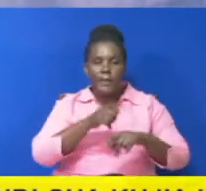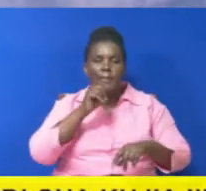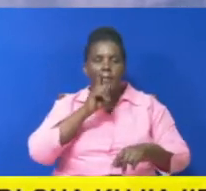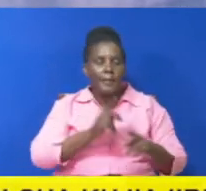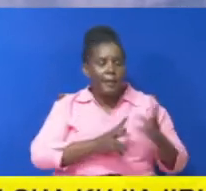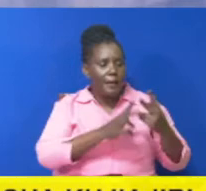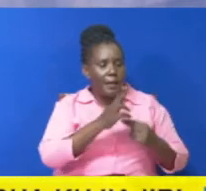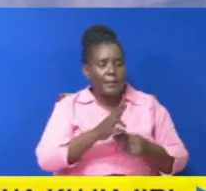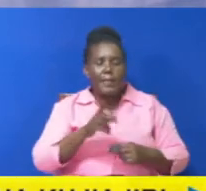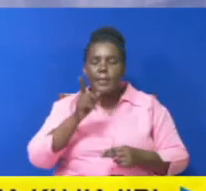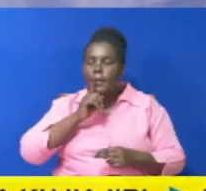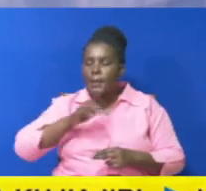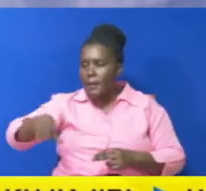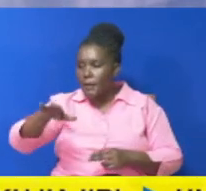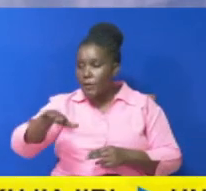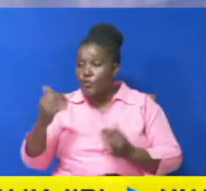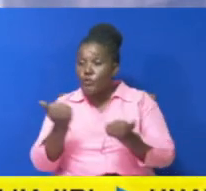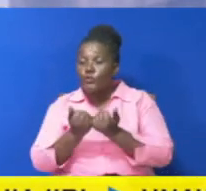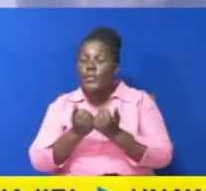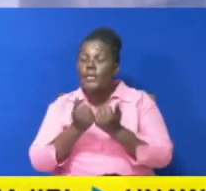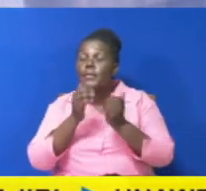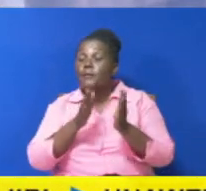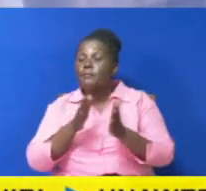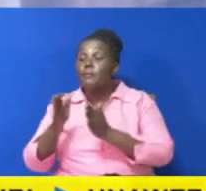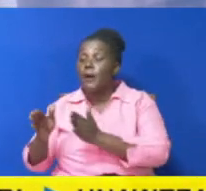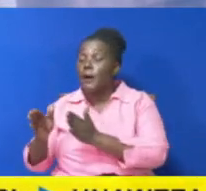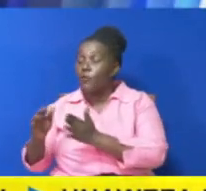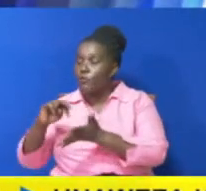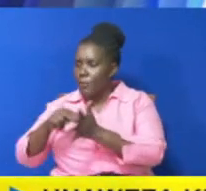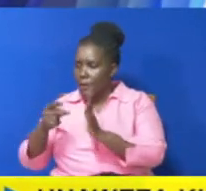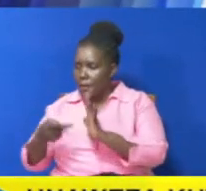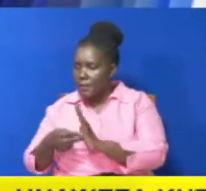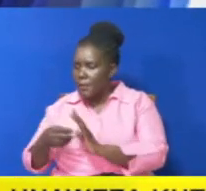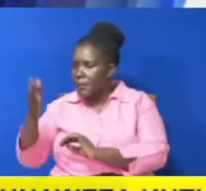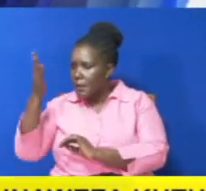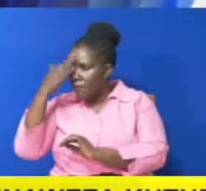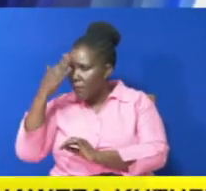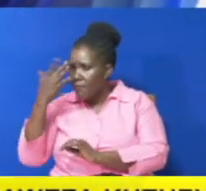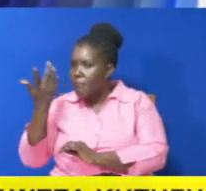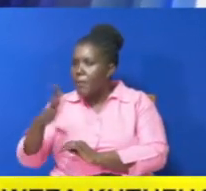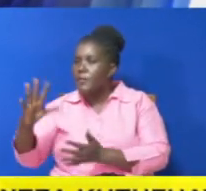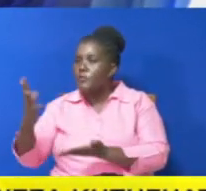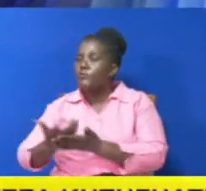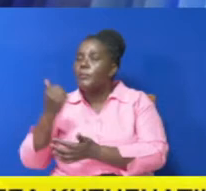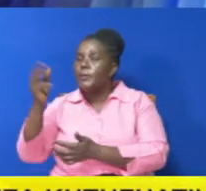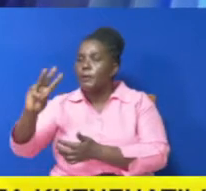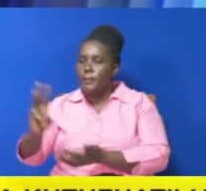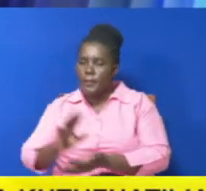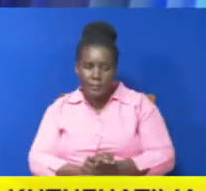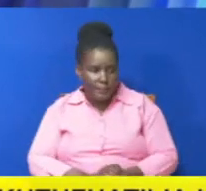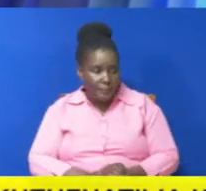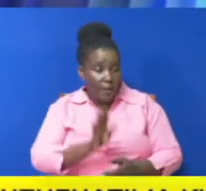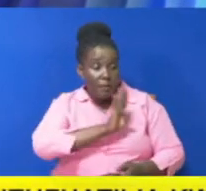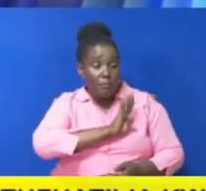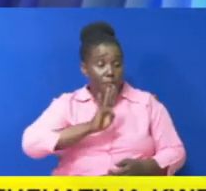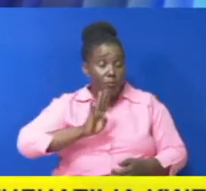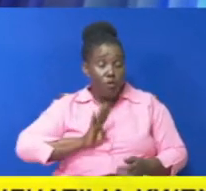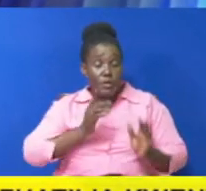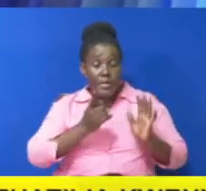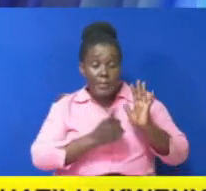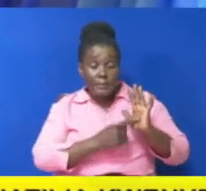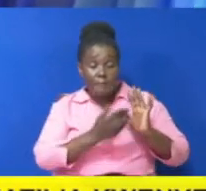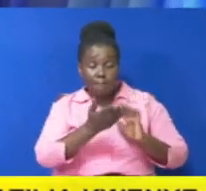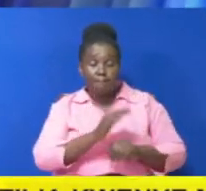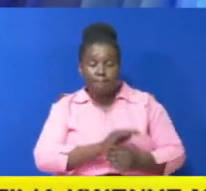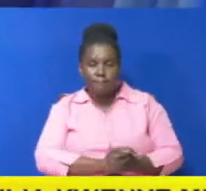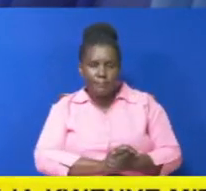eneo tuwe na master plan ya kujua maji tutayapata kutoka wapi. Hii bodi ya sita itajikita kwenye utoaji